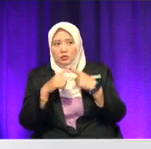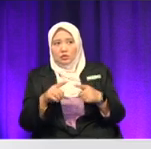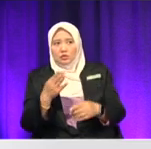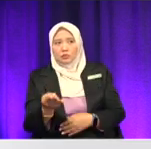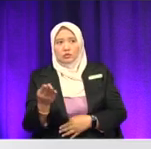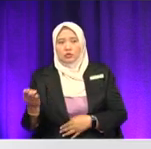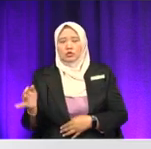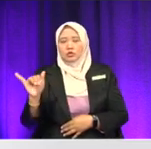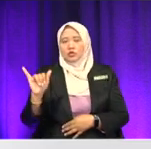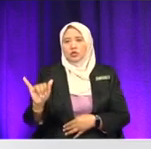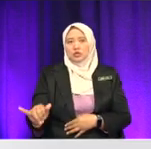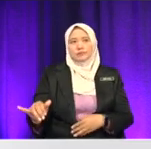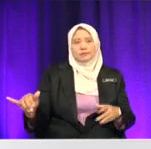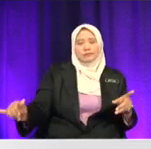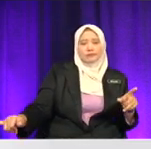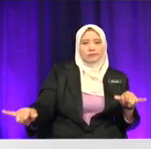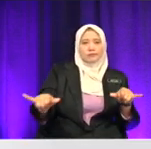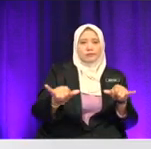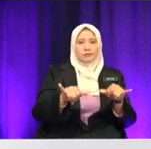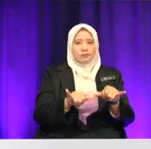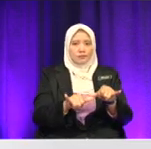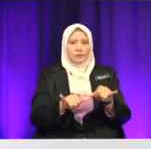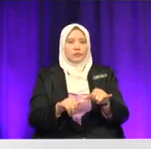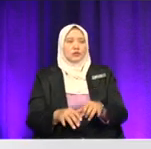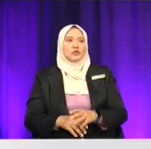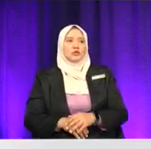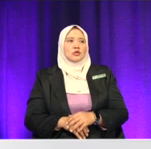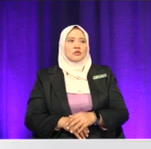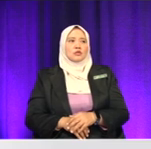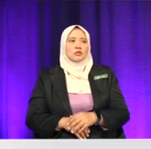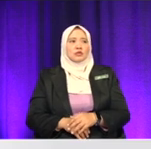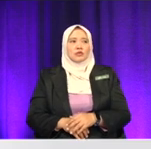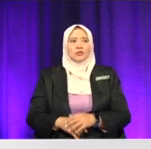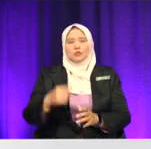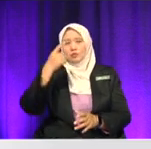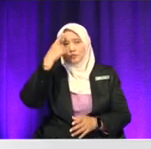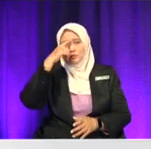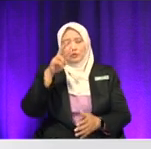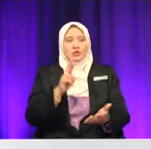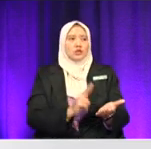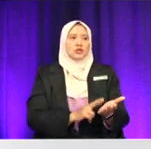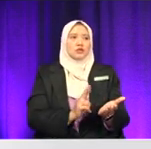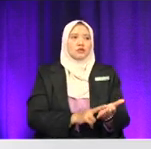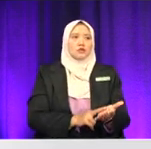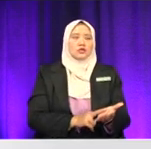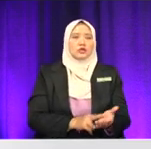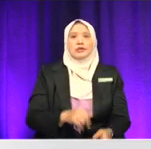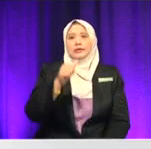merawat penyakit murid tadi yang pakai stok yang sama 5 hari berturut-turut, tak tukar-tukar, jawapannya adalah